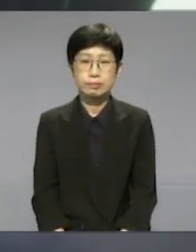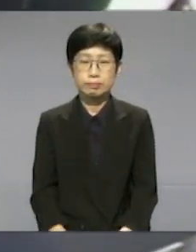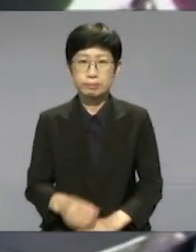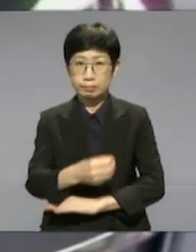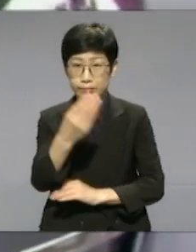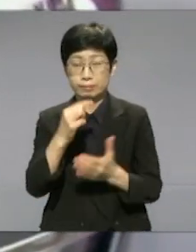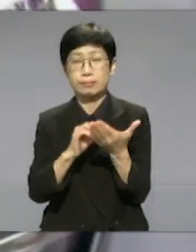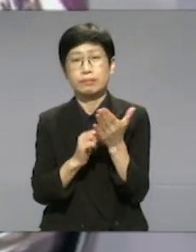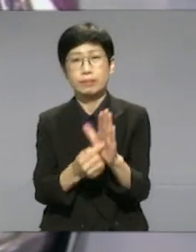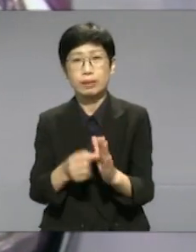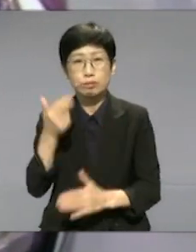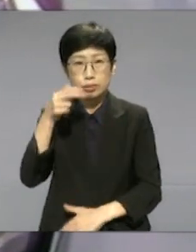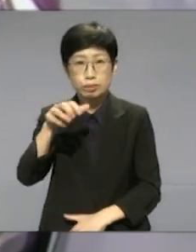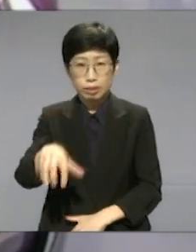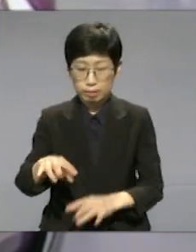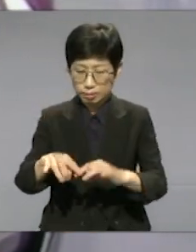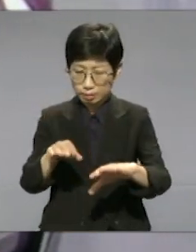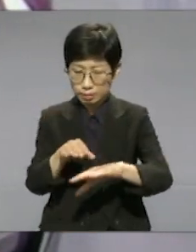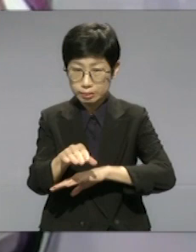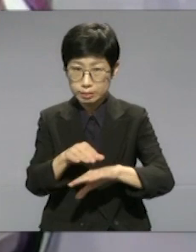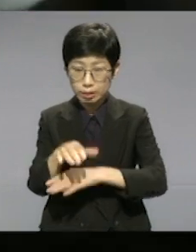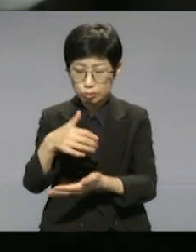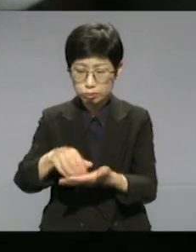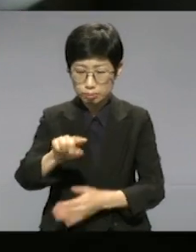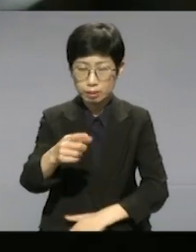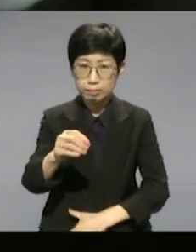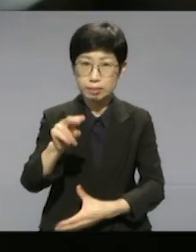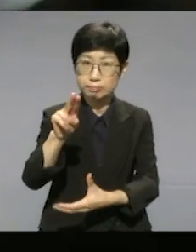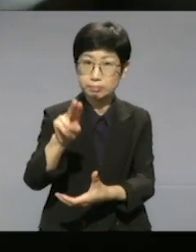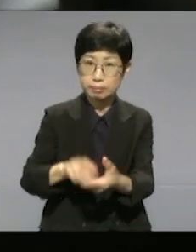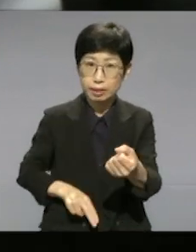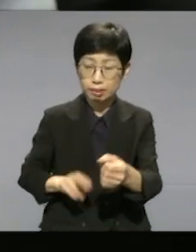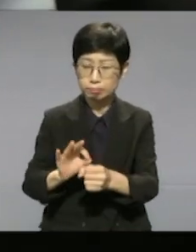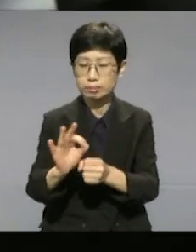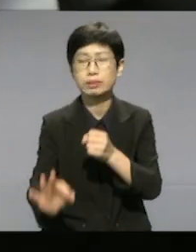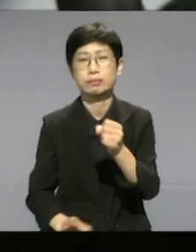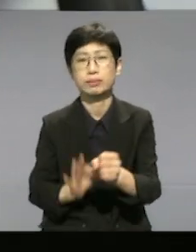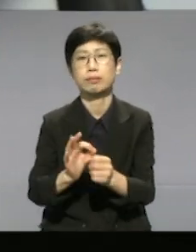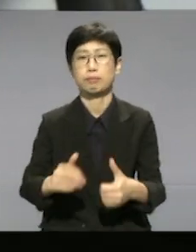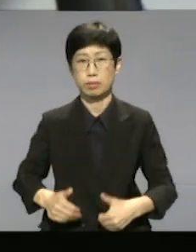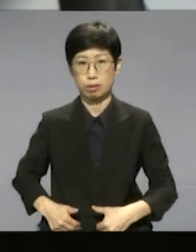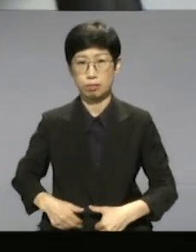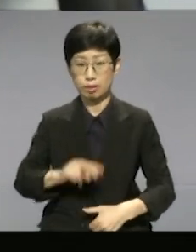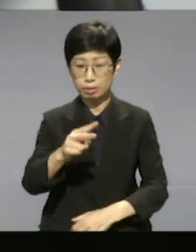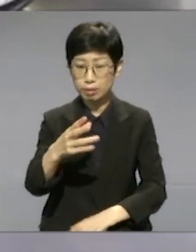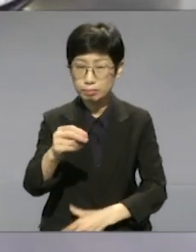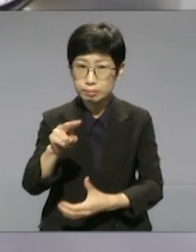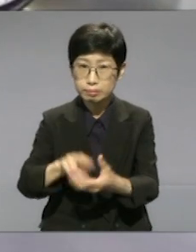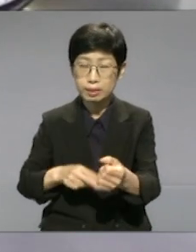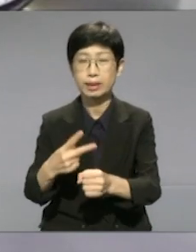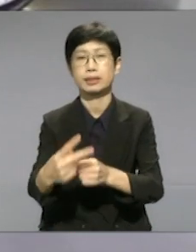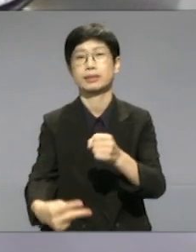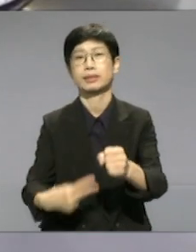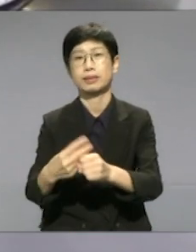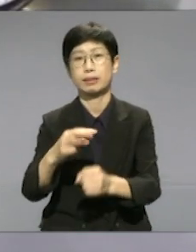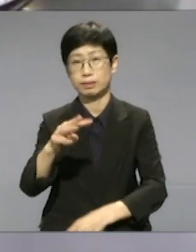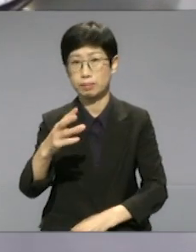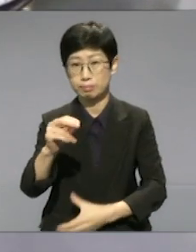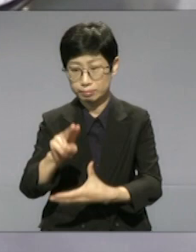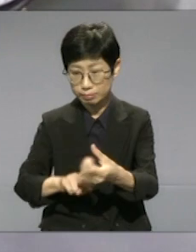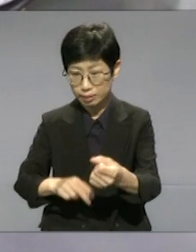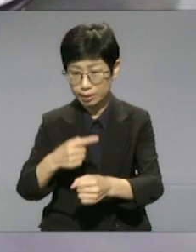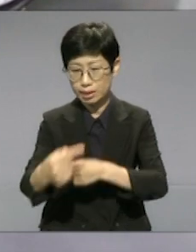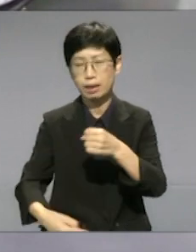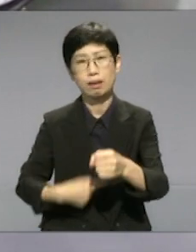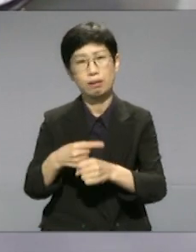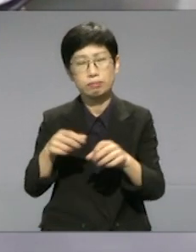블룸버그 통신은 미국에서 전기자동차 100만대가 팔리는 데는 10년이 걸렸지만 200만대까지는 2년 300만대까지는